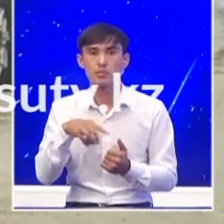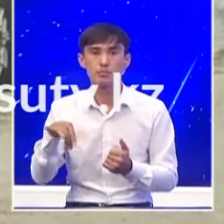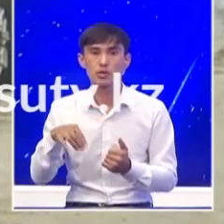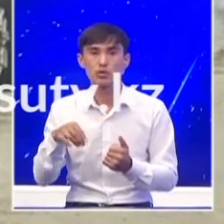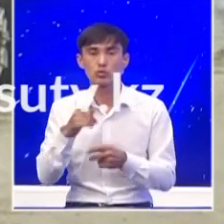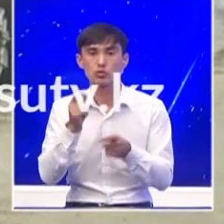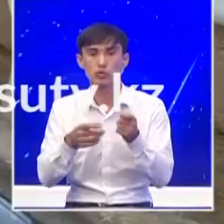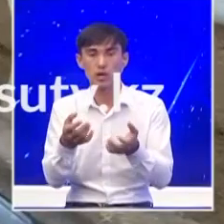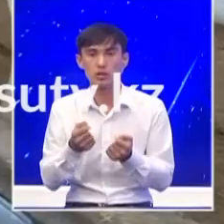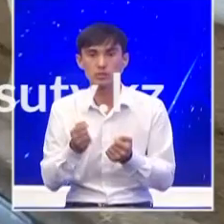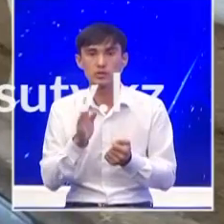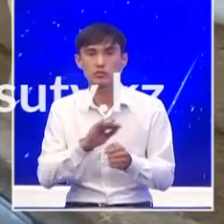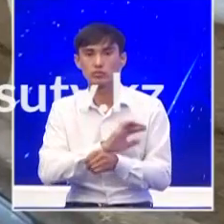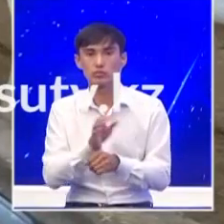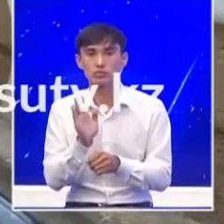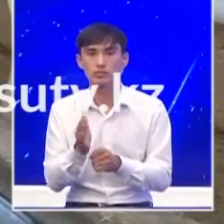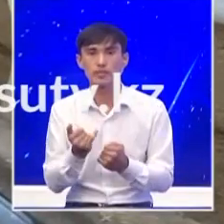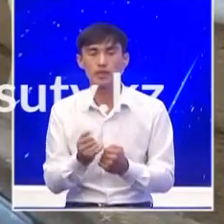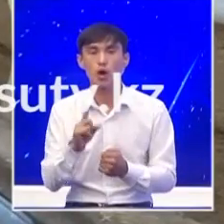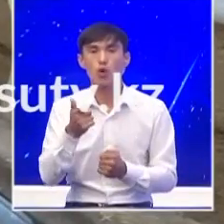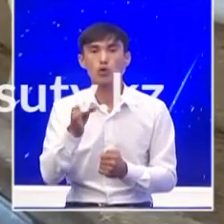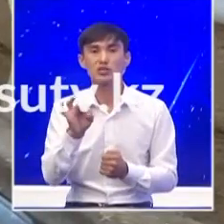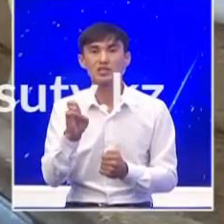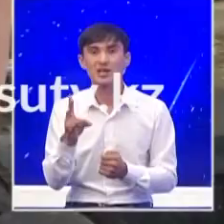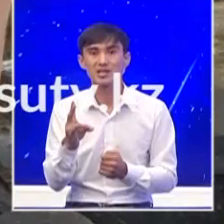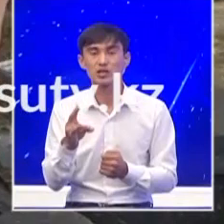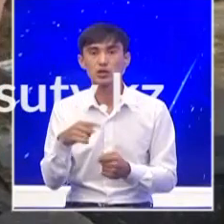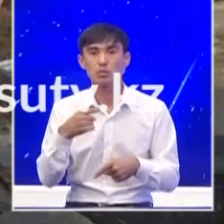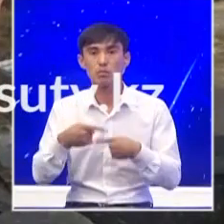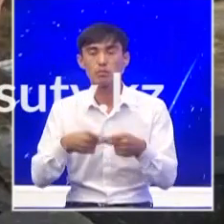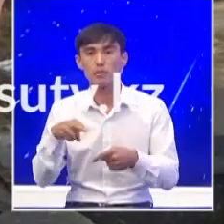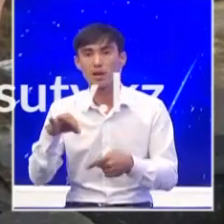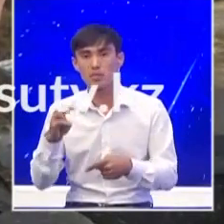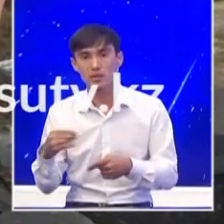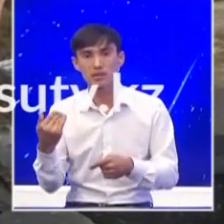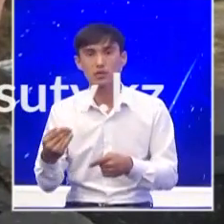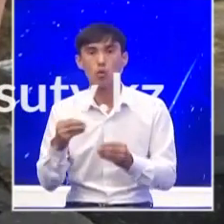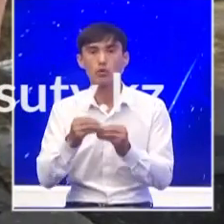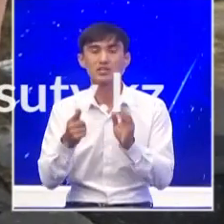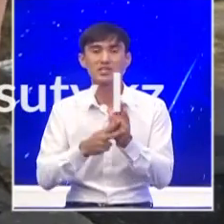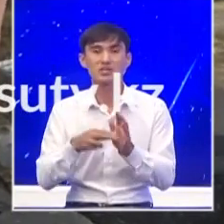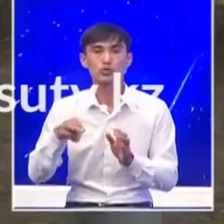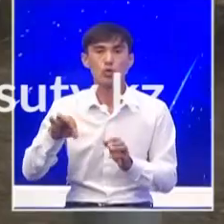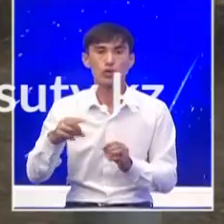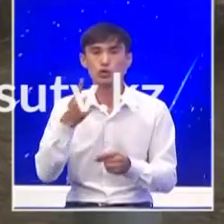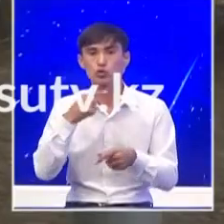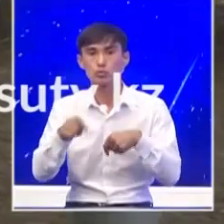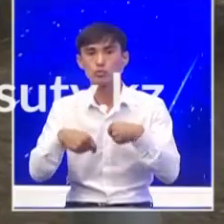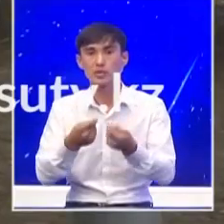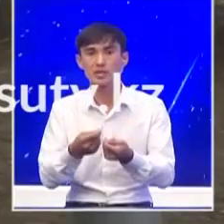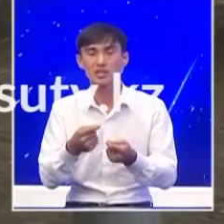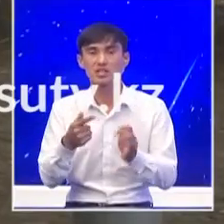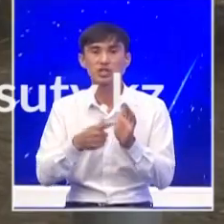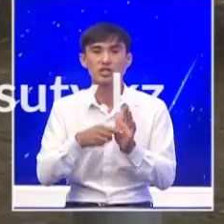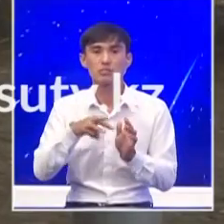сондай жағдайларды. Гольштейн тұқымды сиырларды күнделікті сауса 18 тонна сүт береді. Сөйтіп жылына 7 миллион